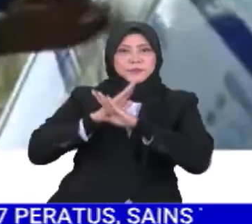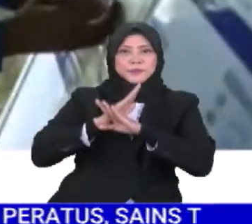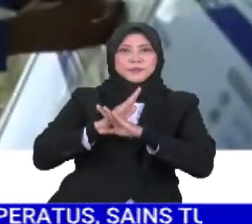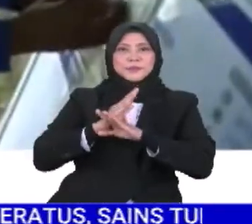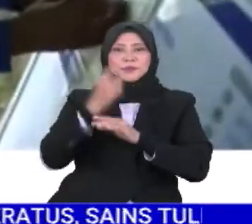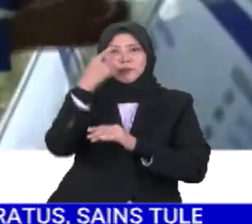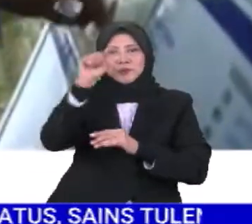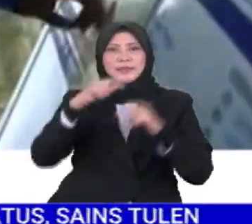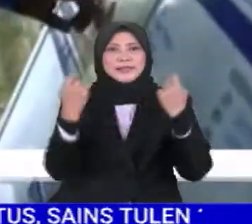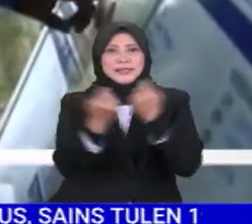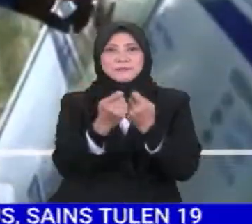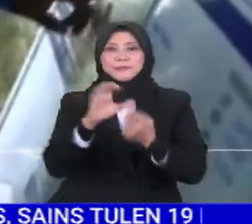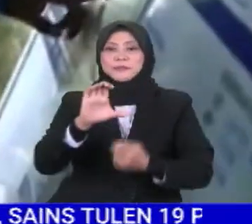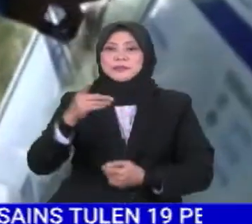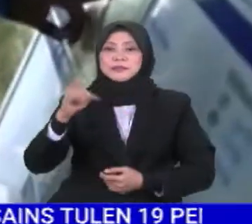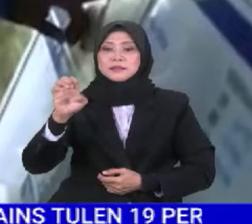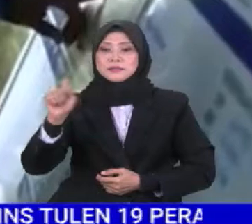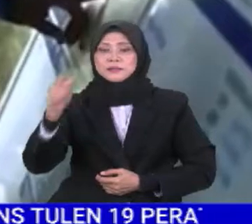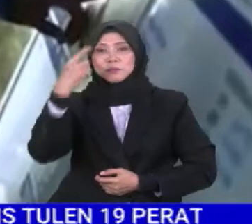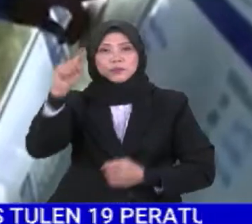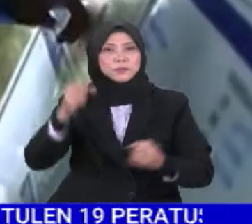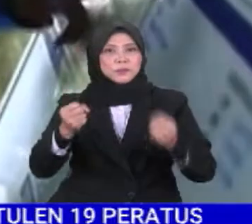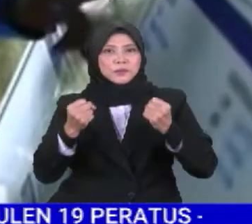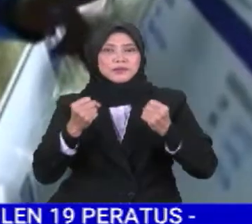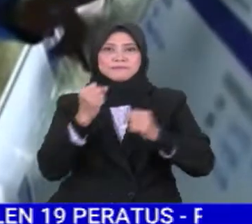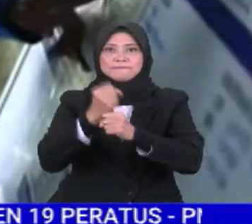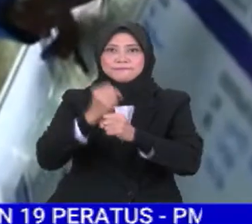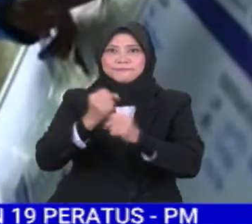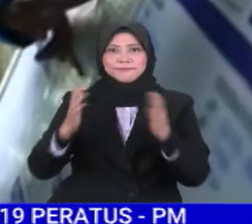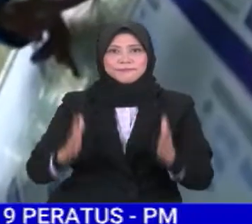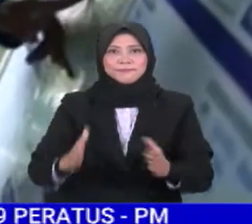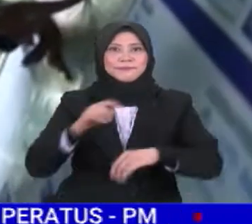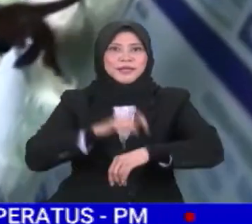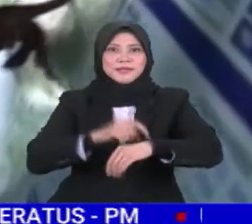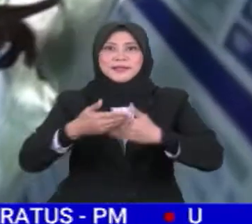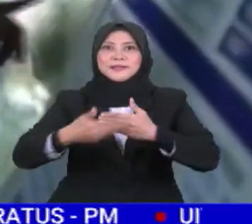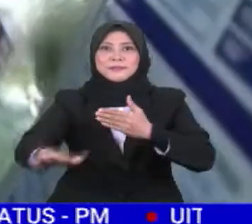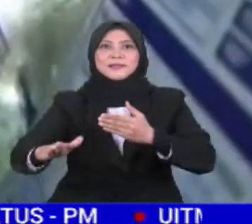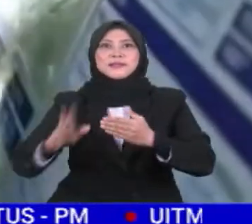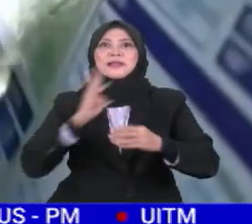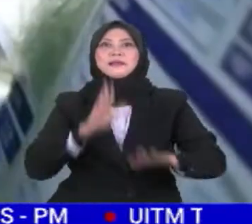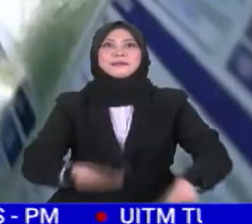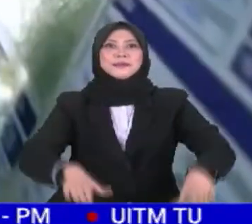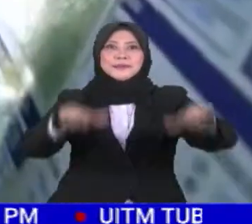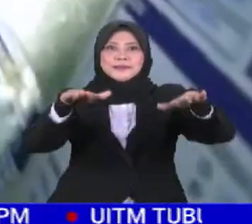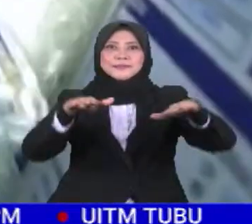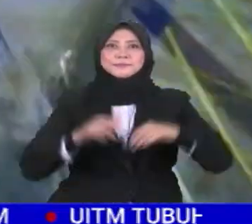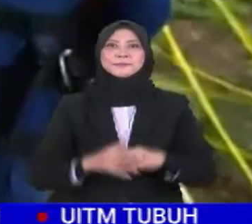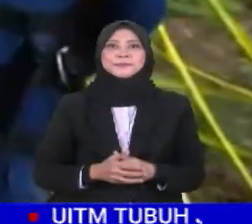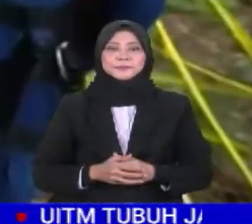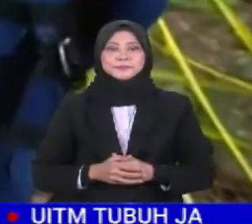image untuk mengukuhkan lagi aspek tugas dan semasa dan selepas bencana